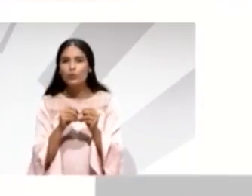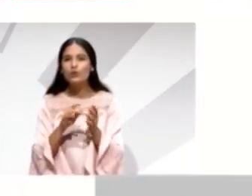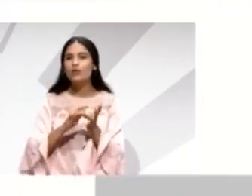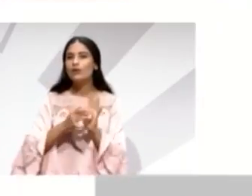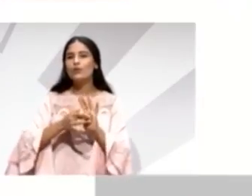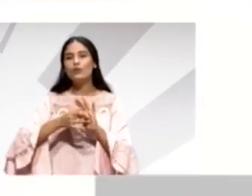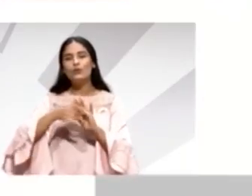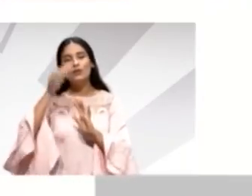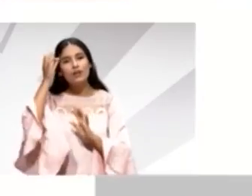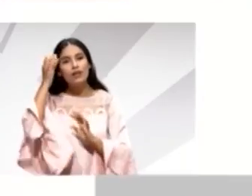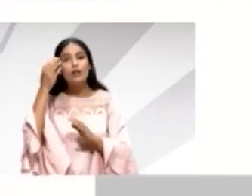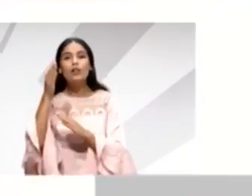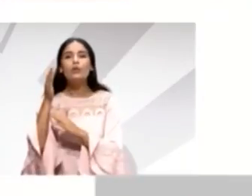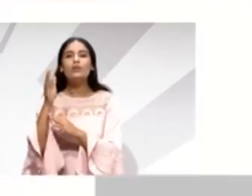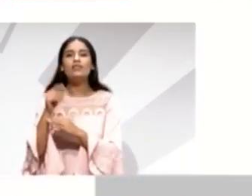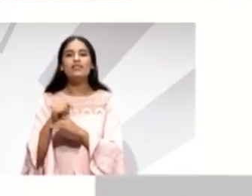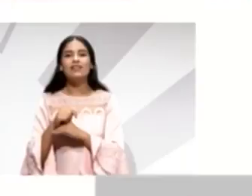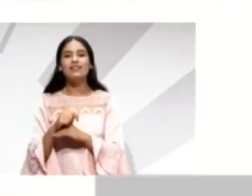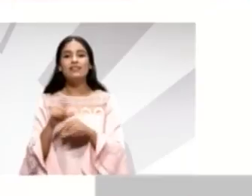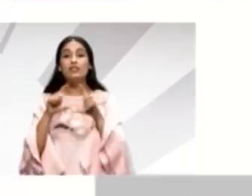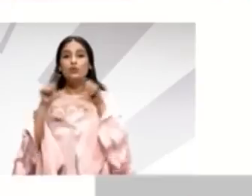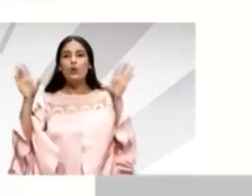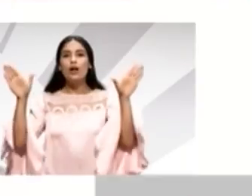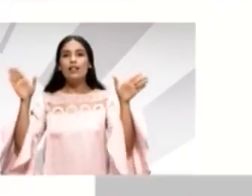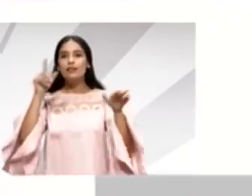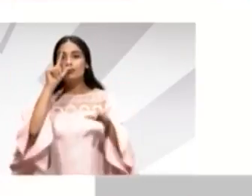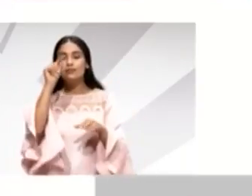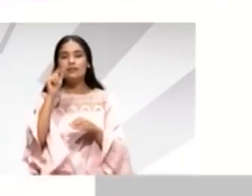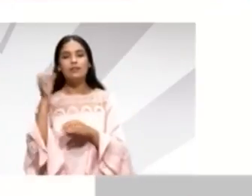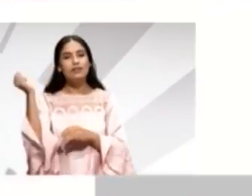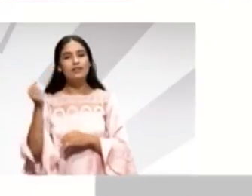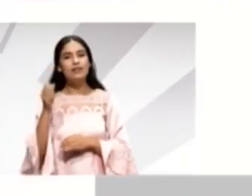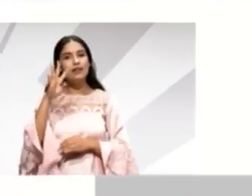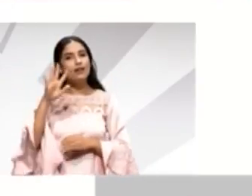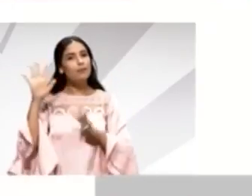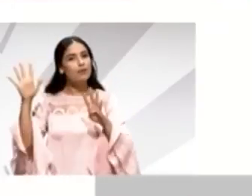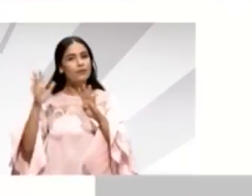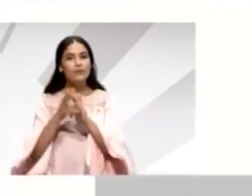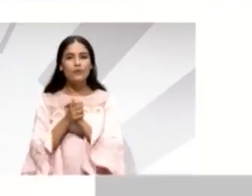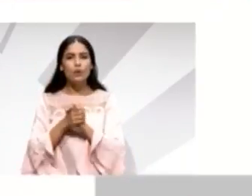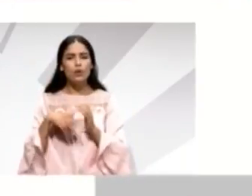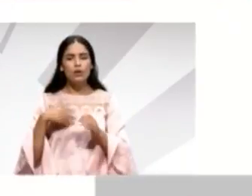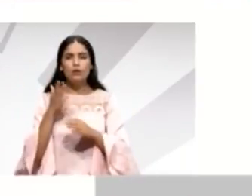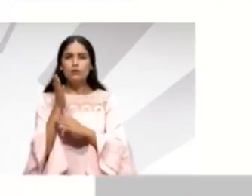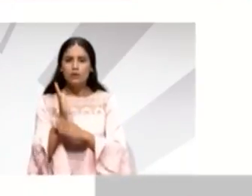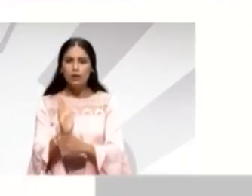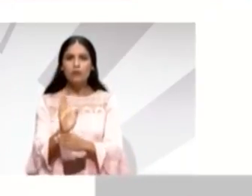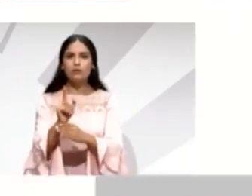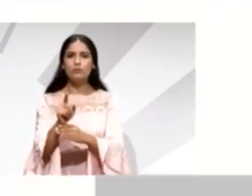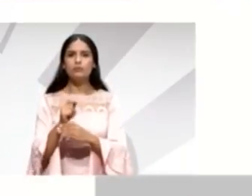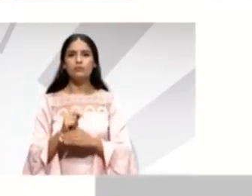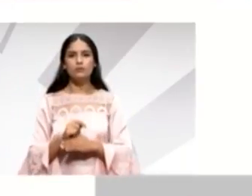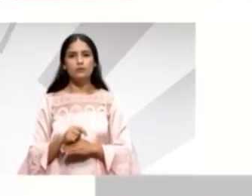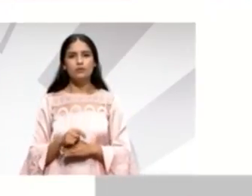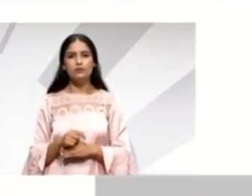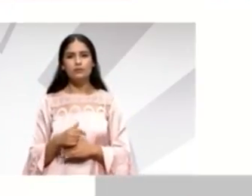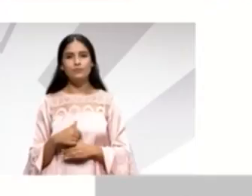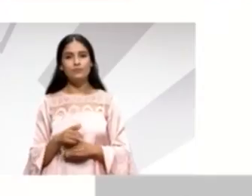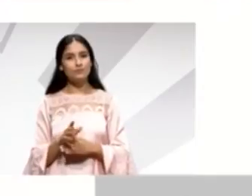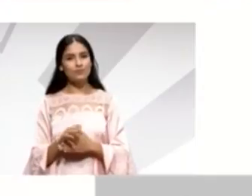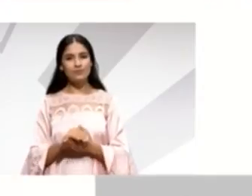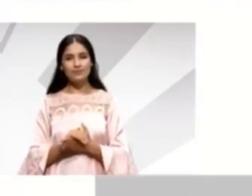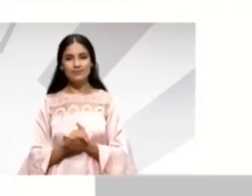رقمها تسعه واربعين وشعارها النصر وتعهدوا تعهدوا ب اه اه ب